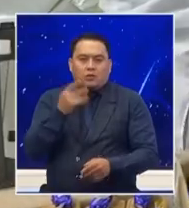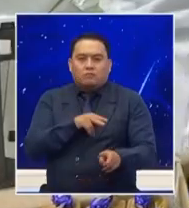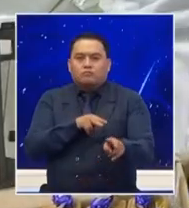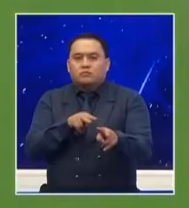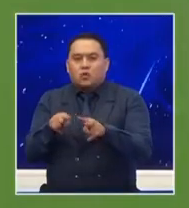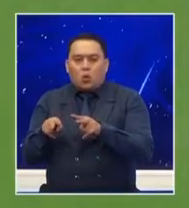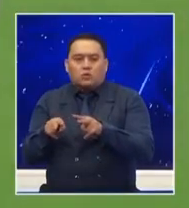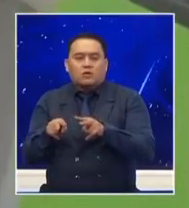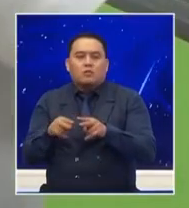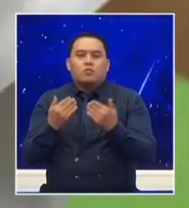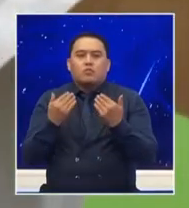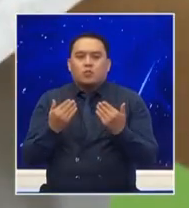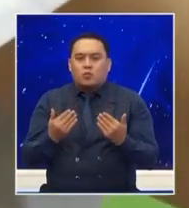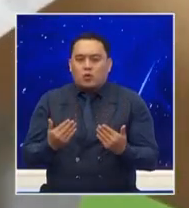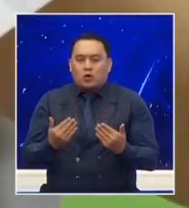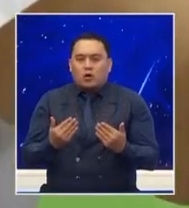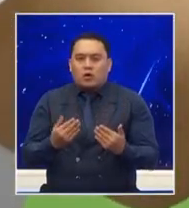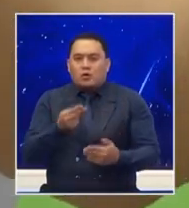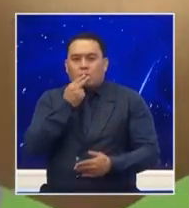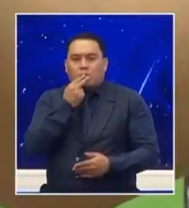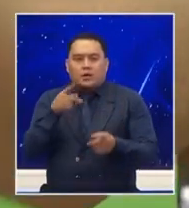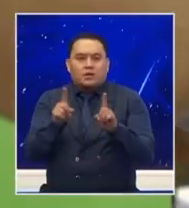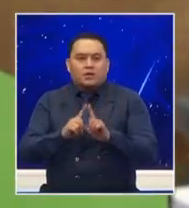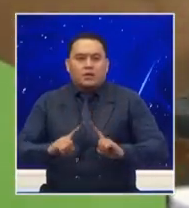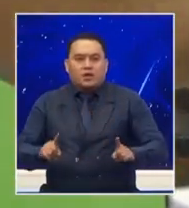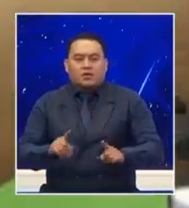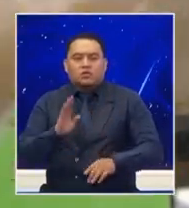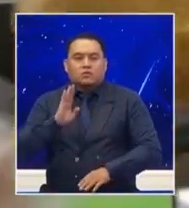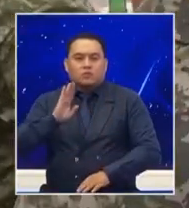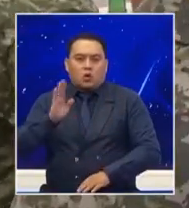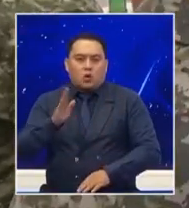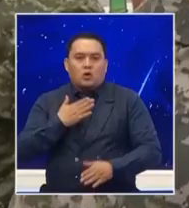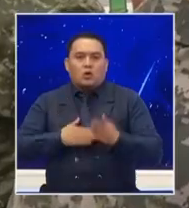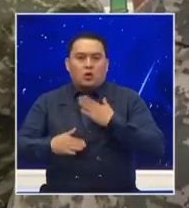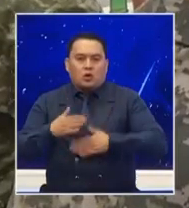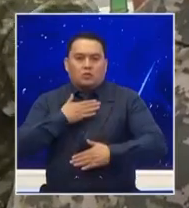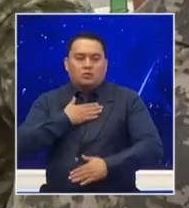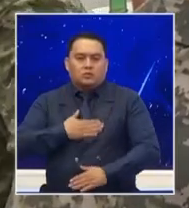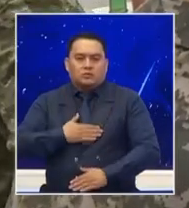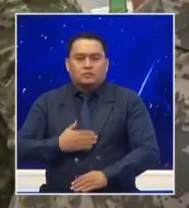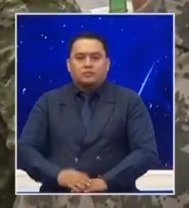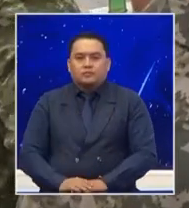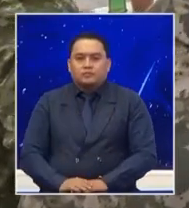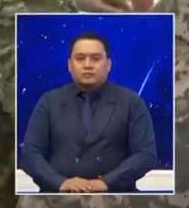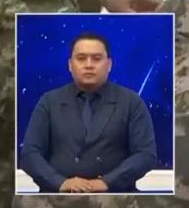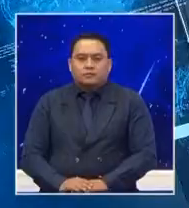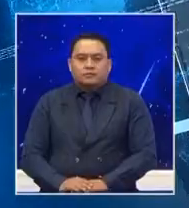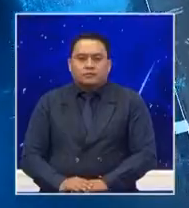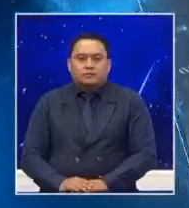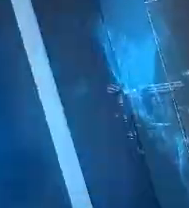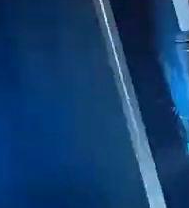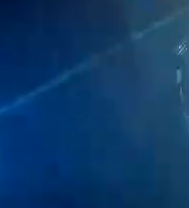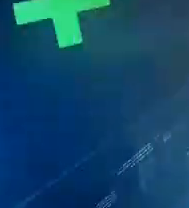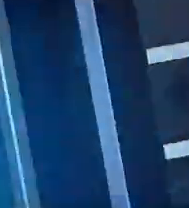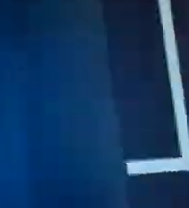бақылауда. Дегенмен бүгінгі күндегі ас мәзірі ерекше болатыны белгілі. Көңіл күйлері де тамаша. Меруерт Қыдырбайқызы,